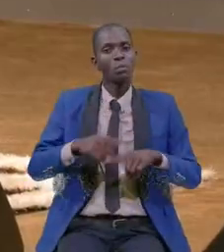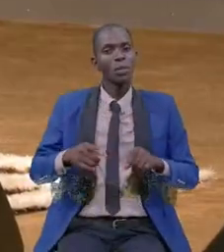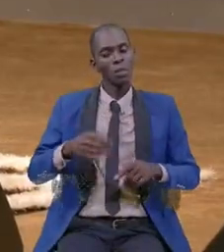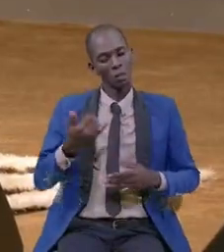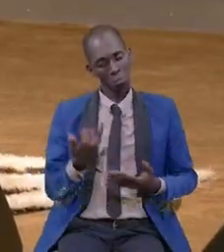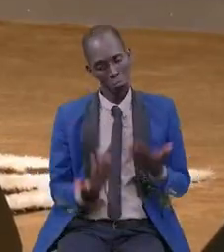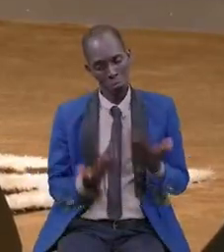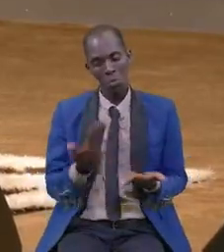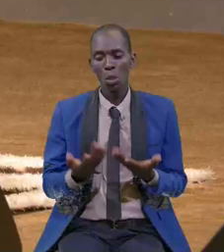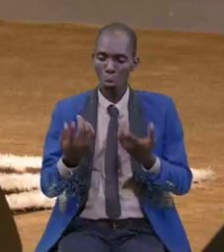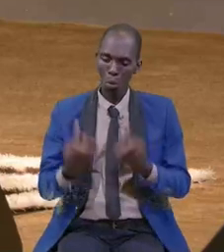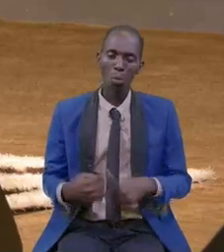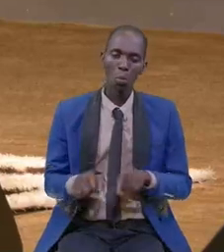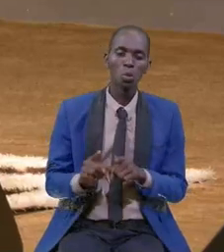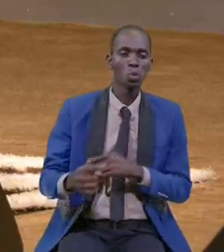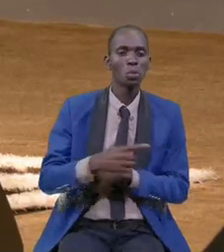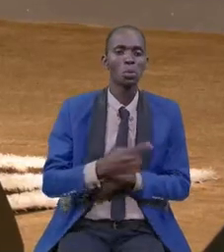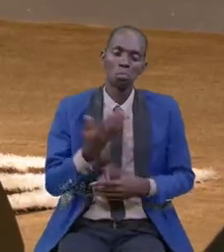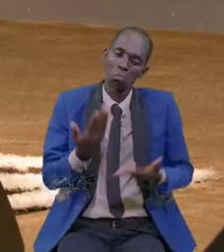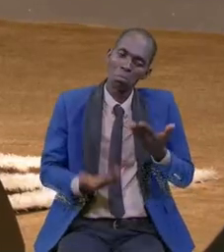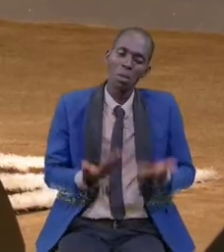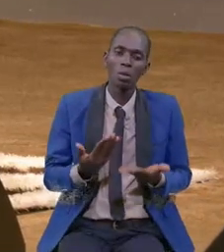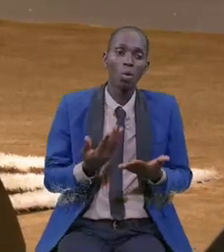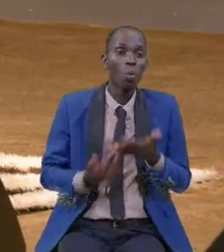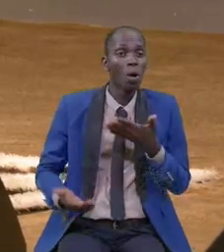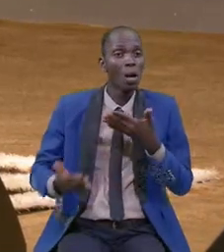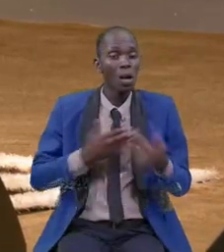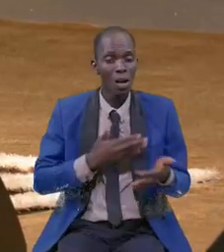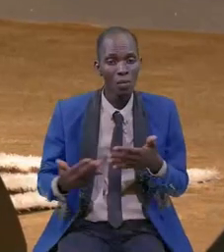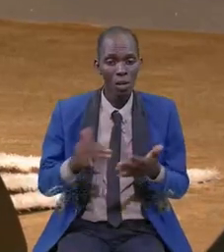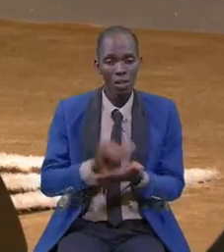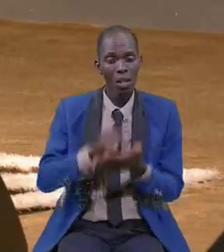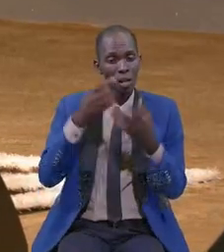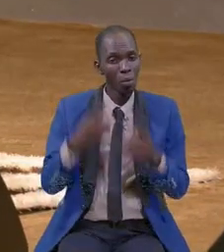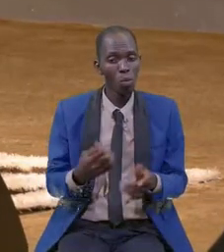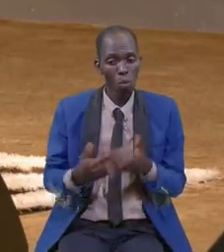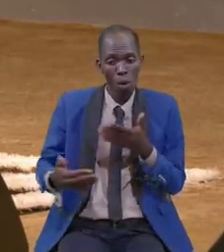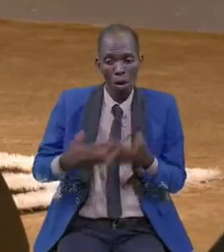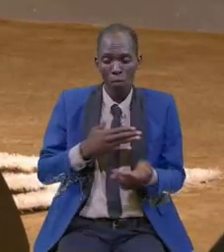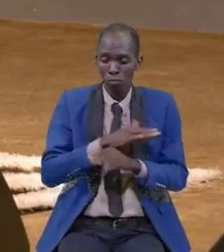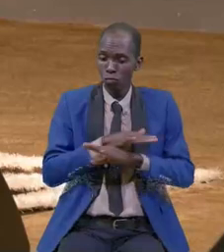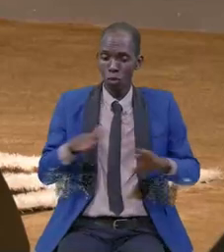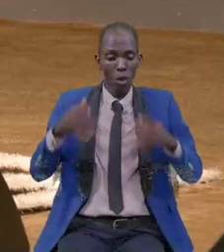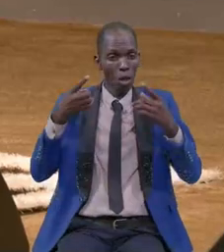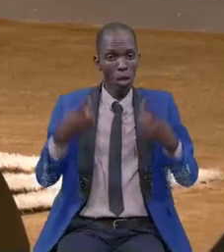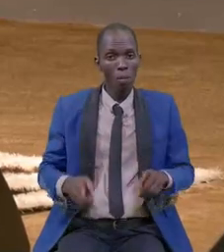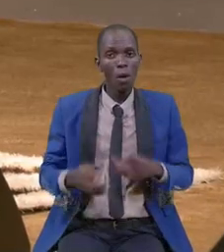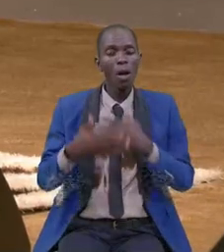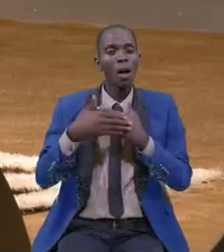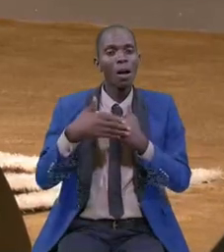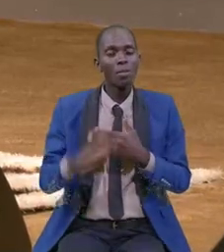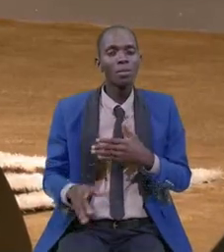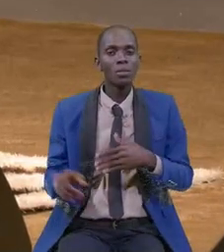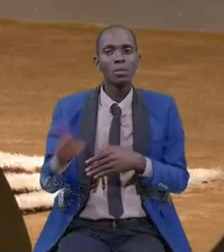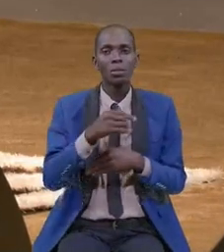va rester attendant jusqu'à ce que ça vienne quel que soit ce qui sera quel que soit ce qui va se passer et ou non après qu'il a